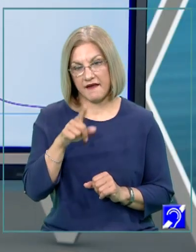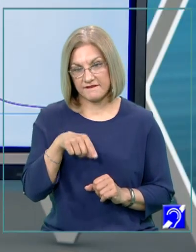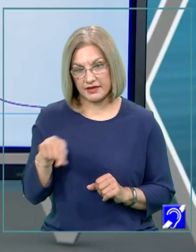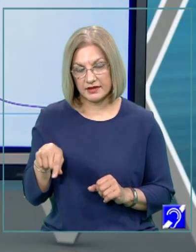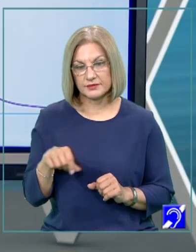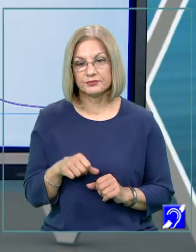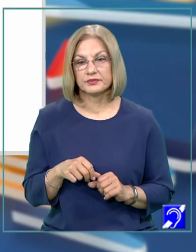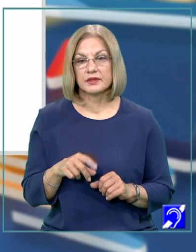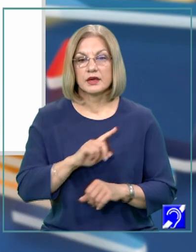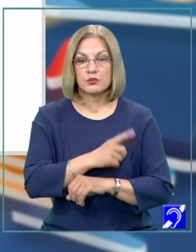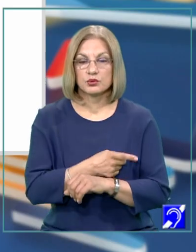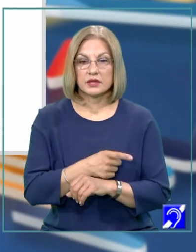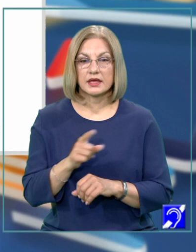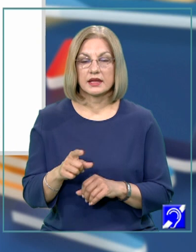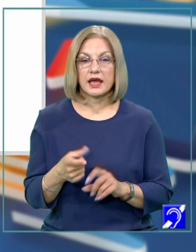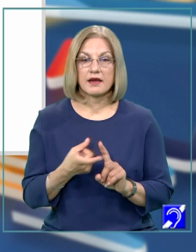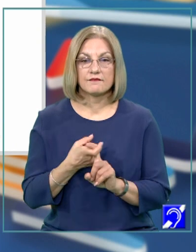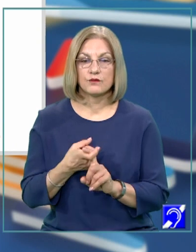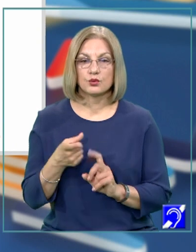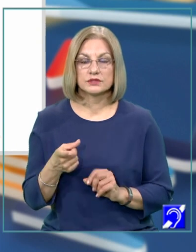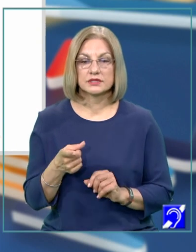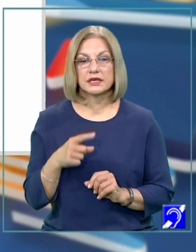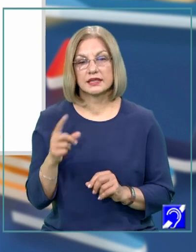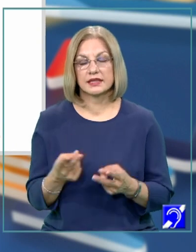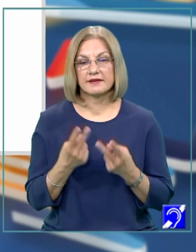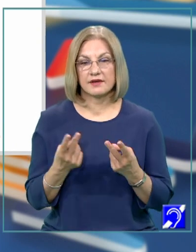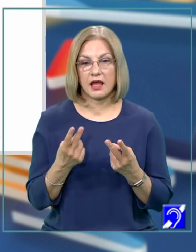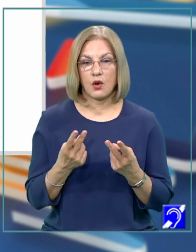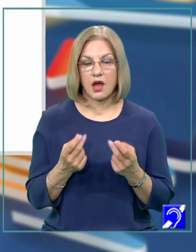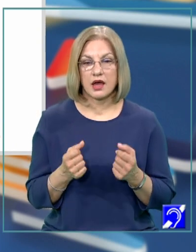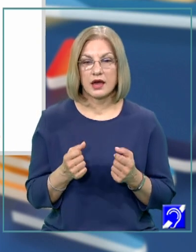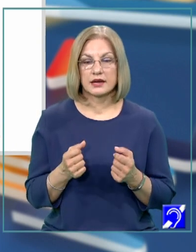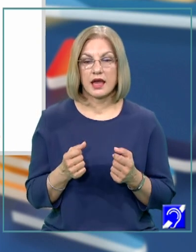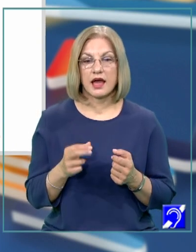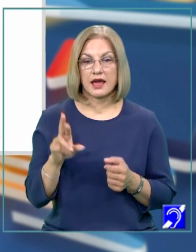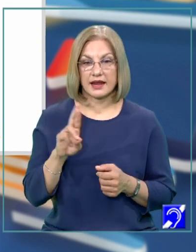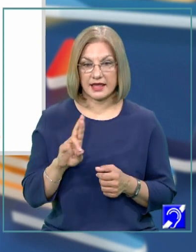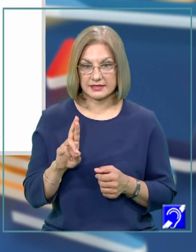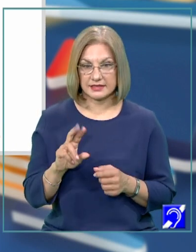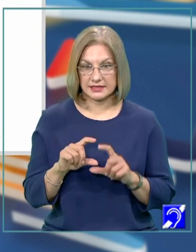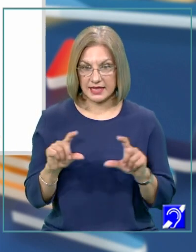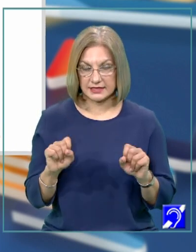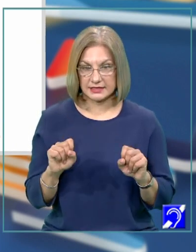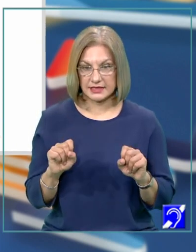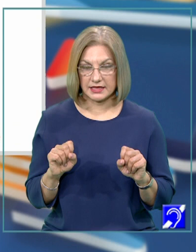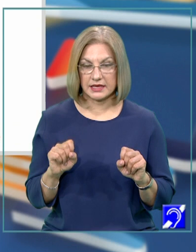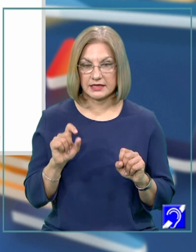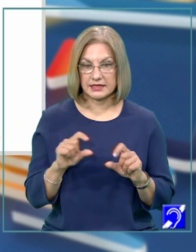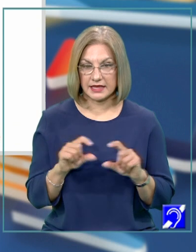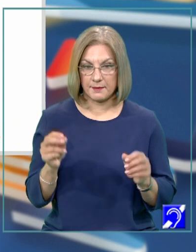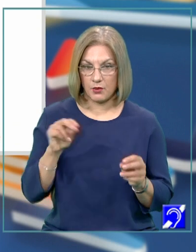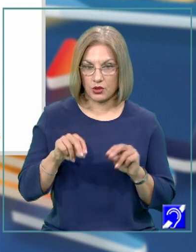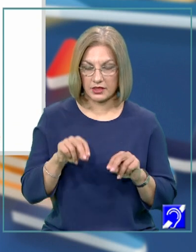puterea în funcție de valoarea rezistenței r a rezistorului